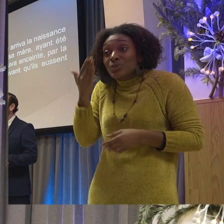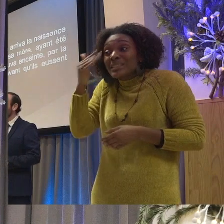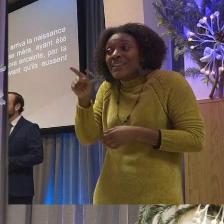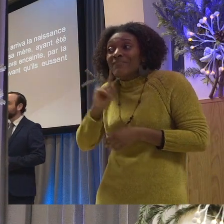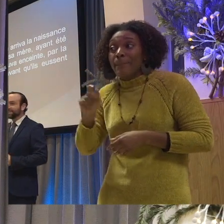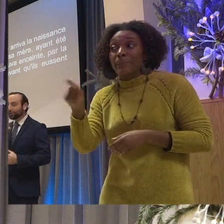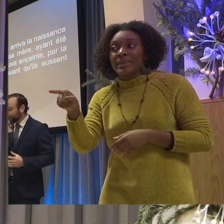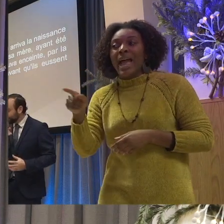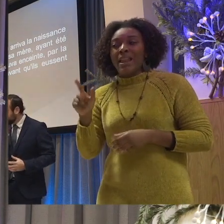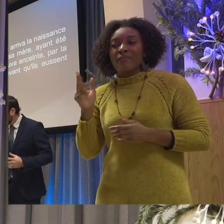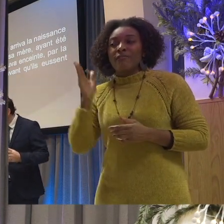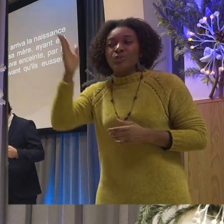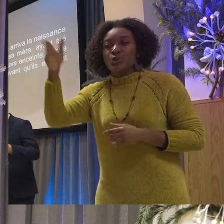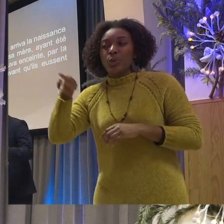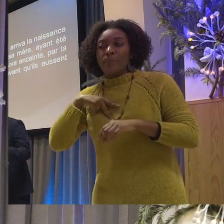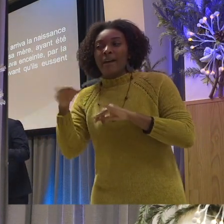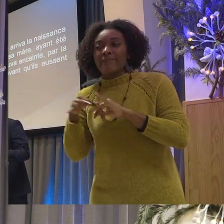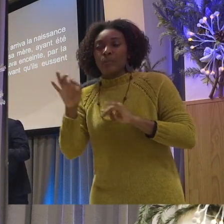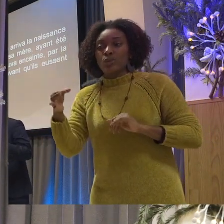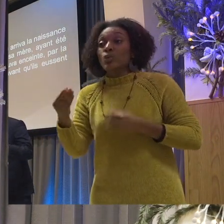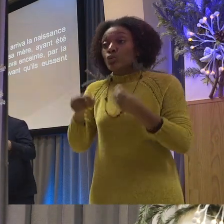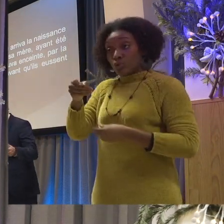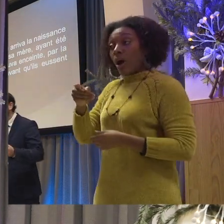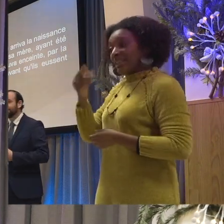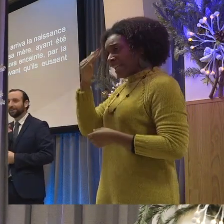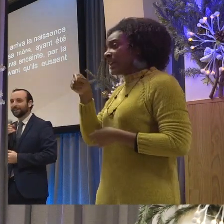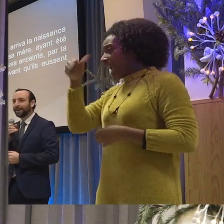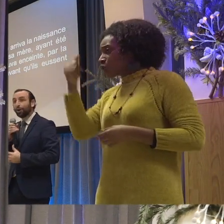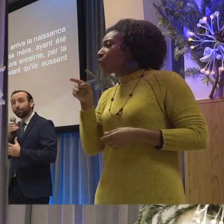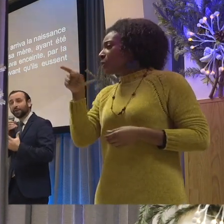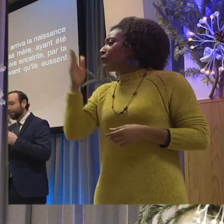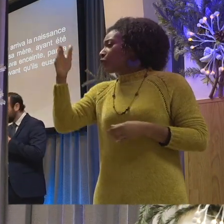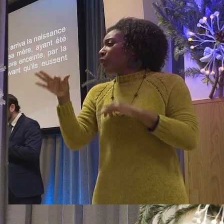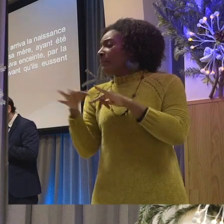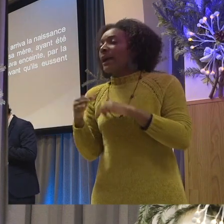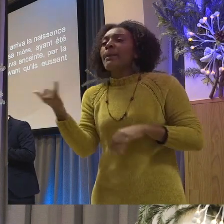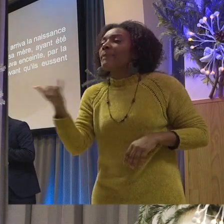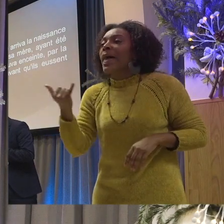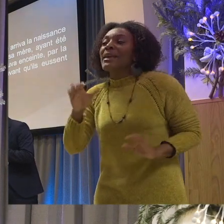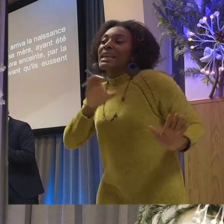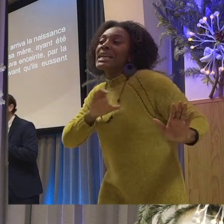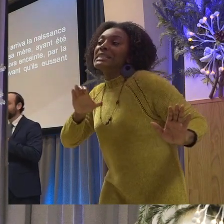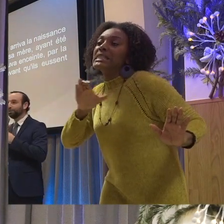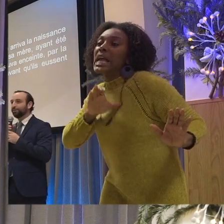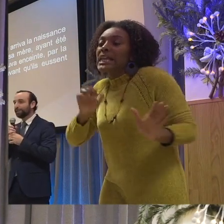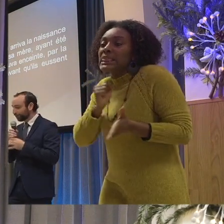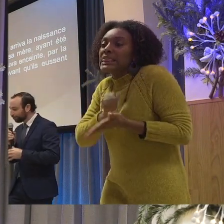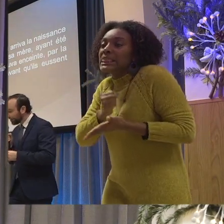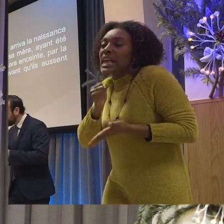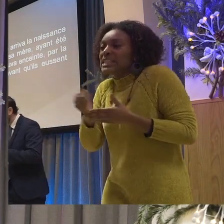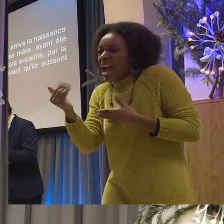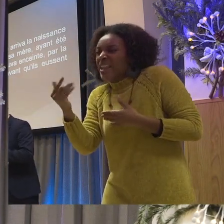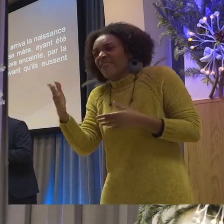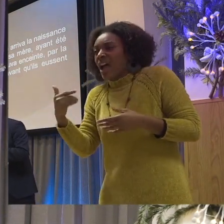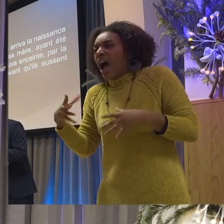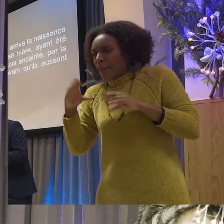femme, et si tu es convaincu que ce garçon est ton mari, alors vous n'avez pas besoin de tester une vie